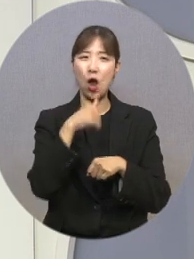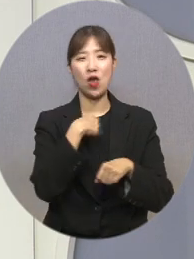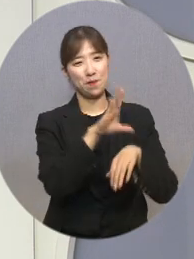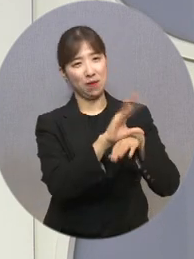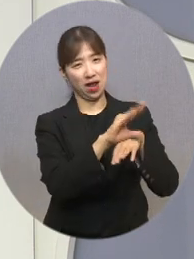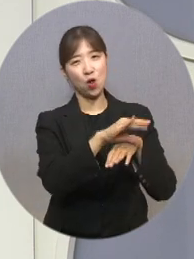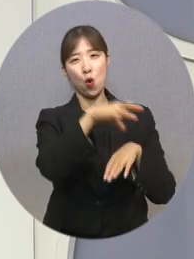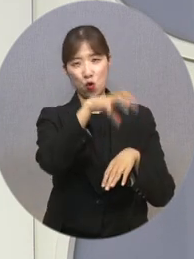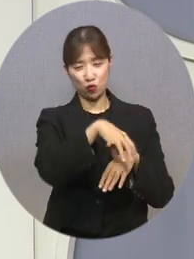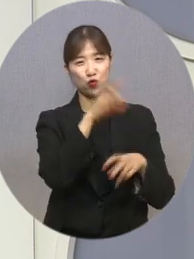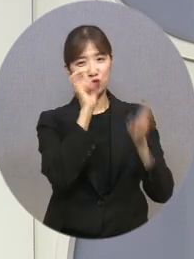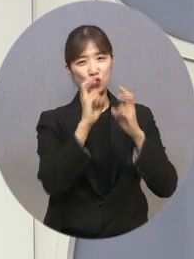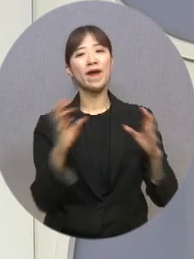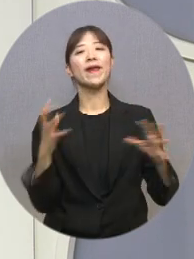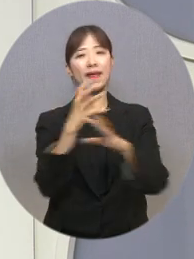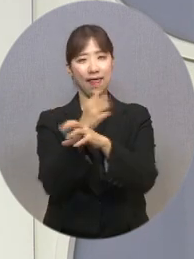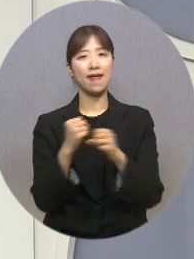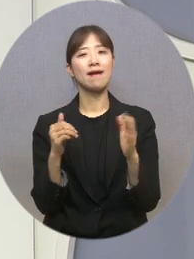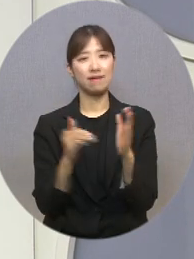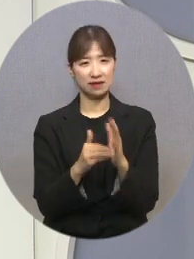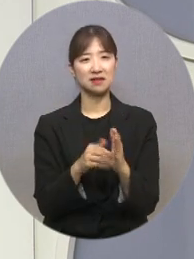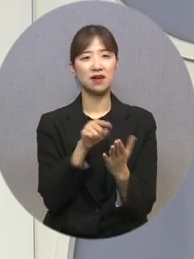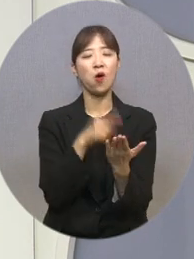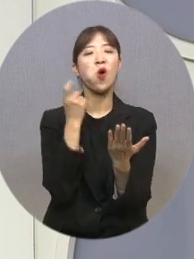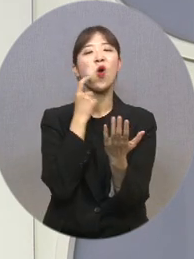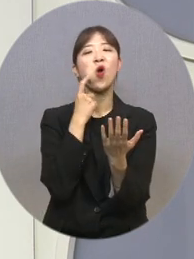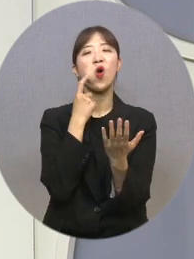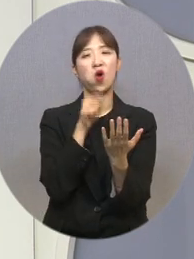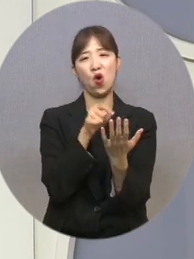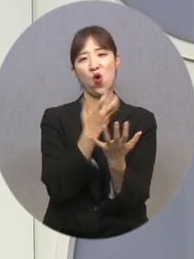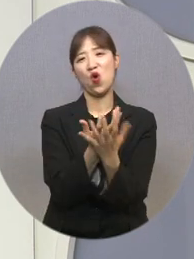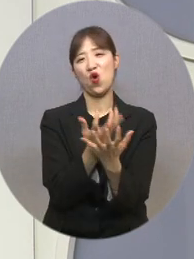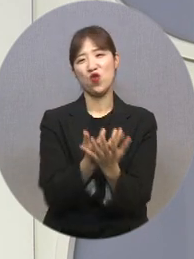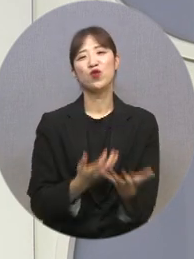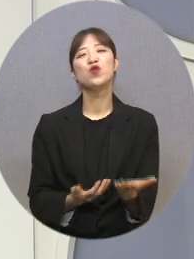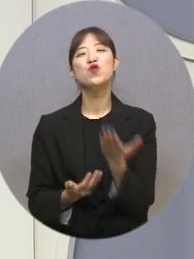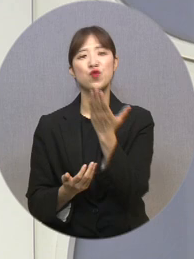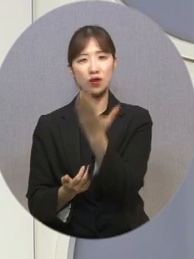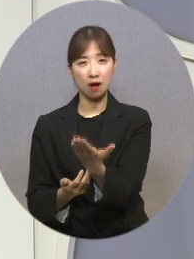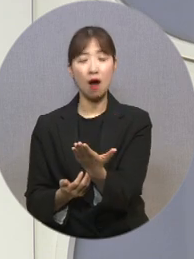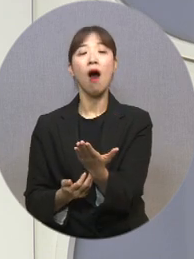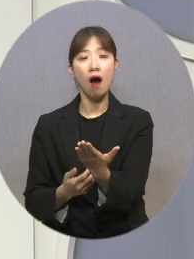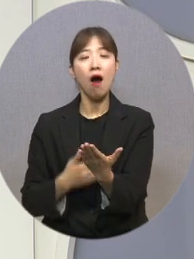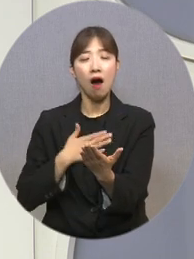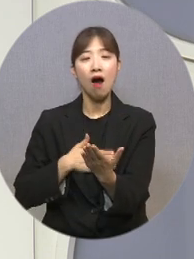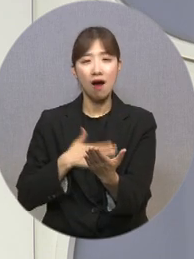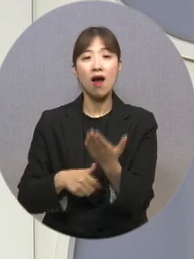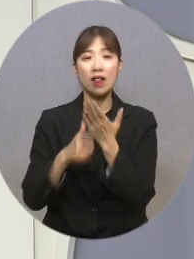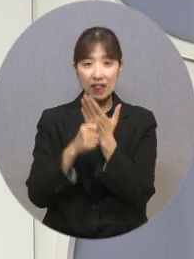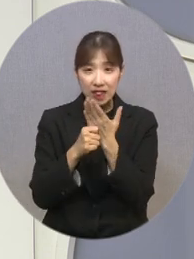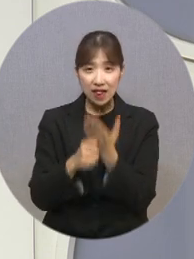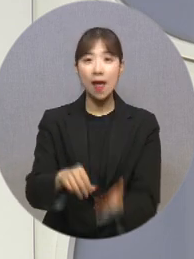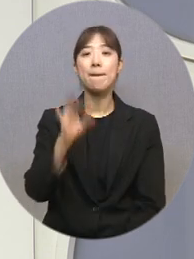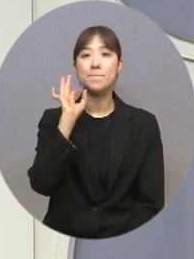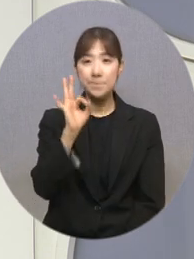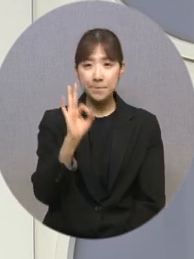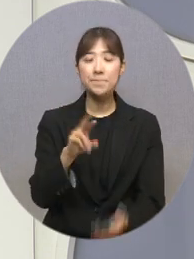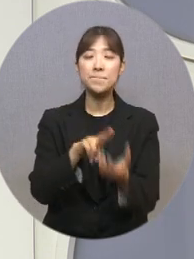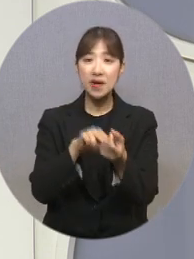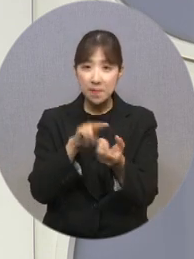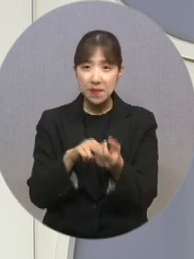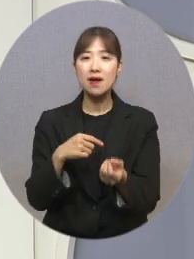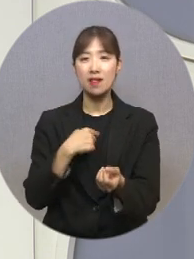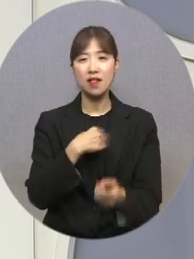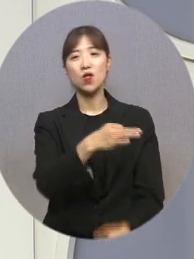방송국하고 계약을 했다 그러면서 그 계약서 위조된 계약서를 보여주면서 이제 또 그러면 티켓 판매 대금은 너한테